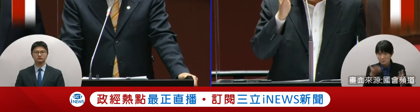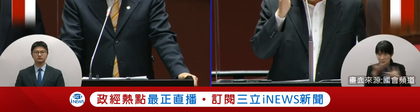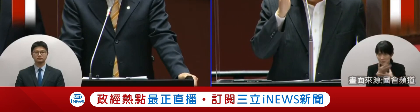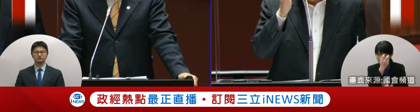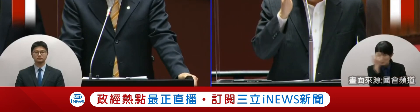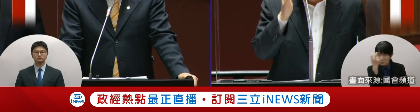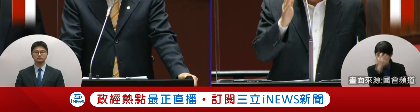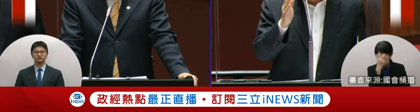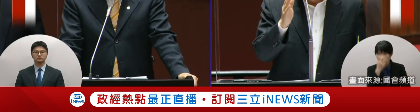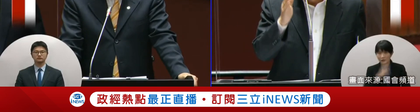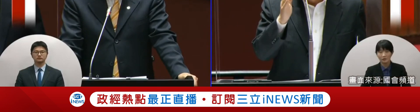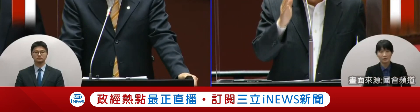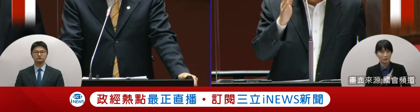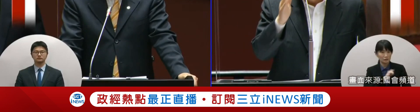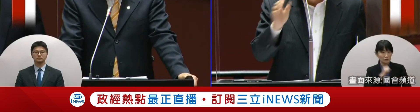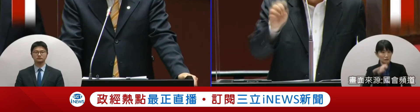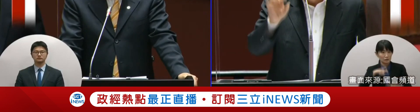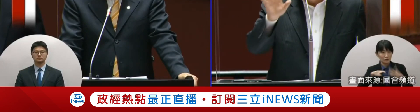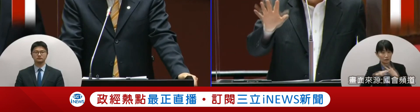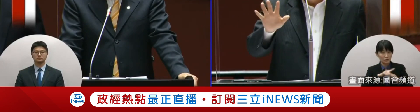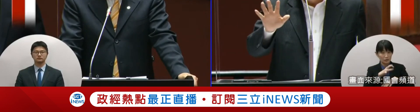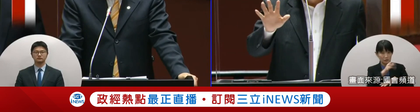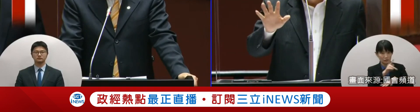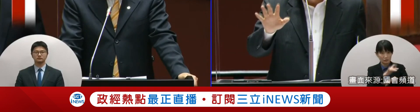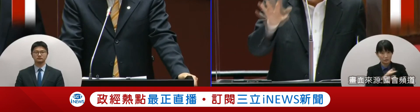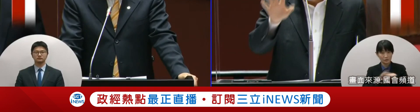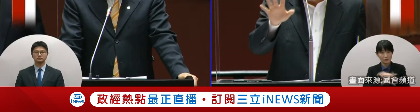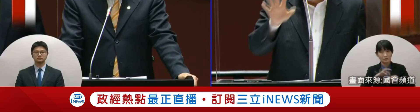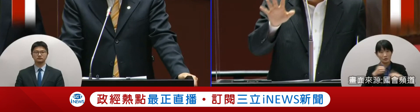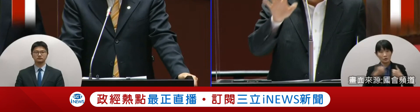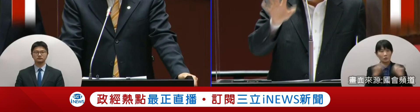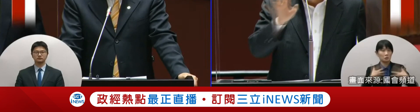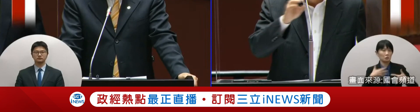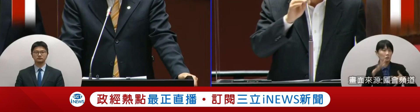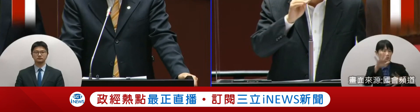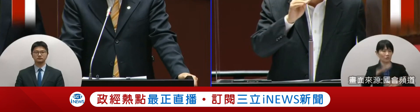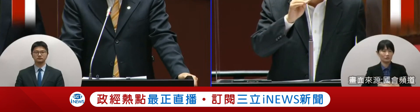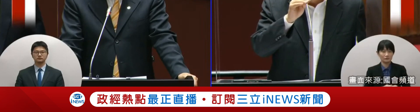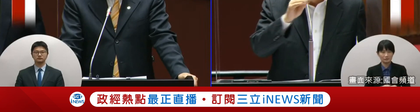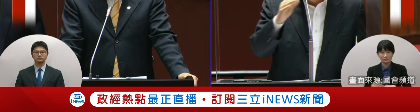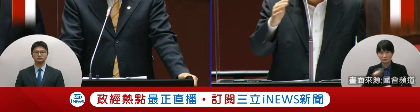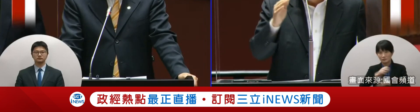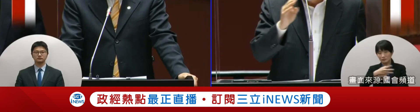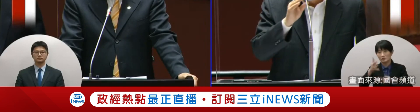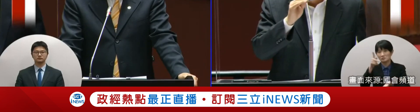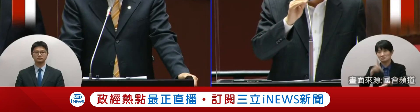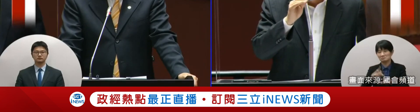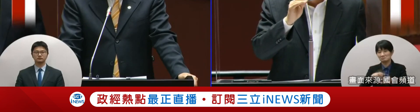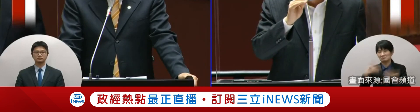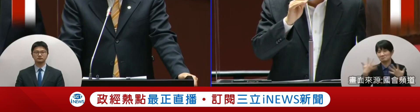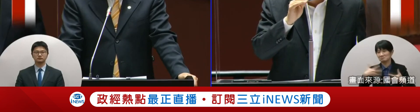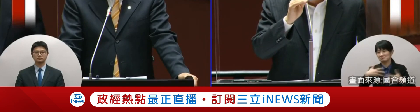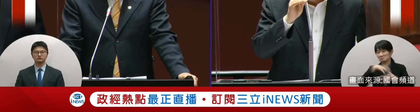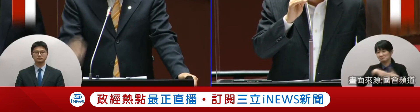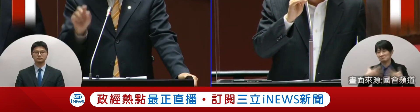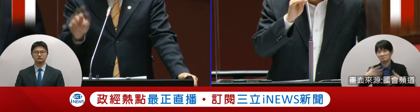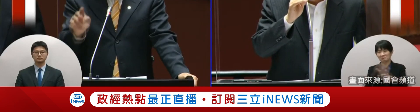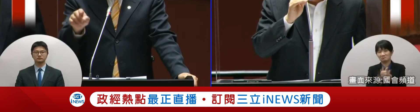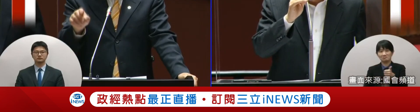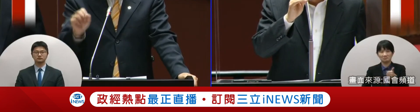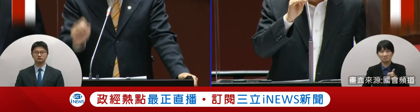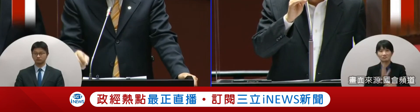是自强工业科学基金会这边的问题，对不对？租房子、租办公室的问题所衍生出来的嘛，哈。